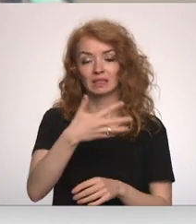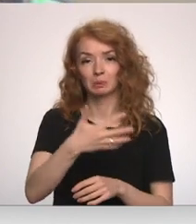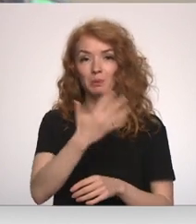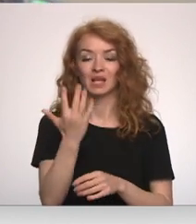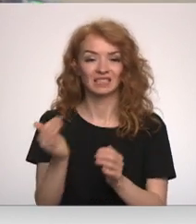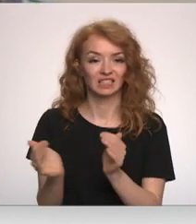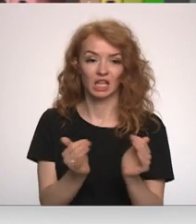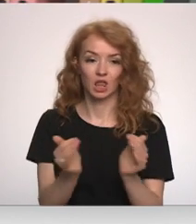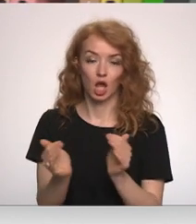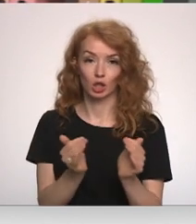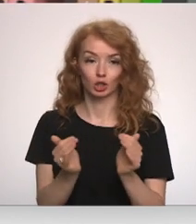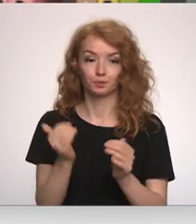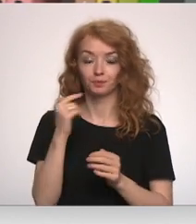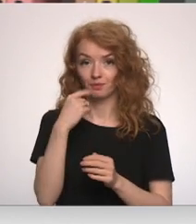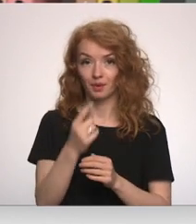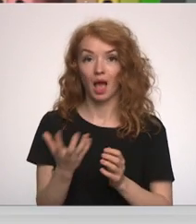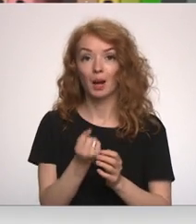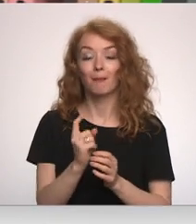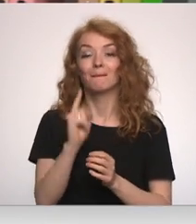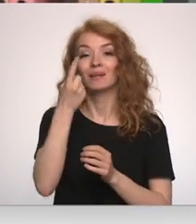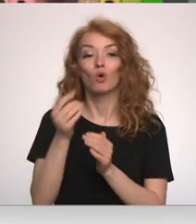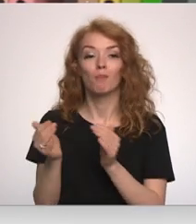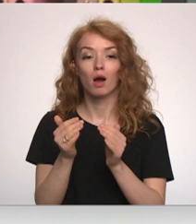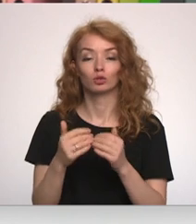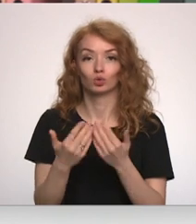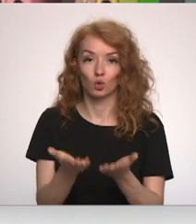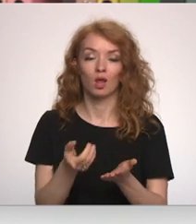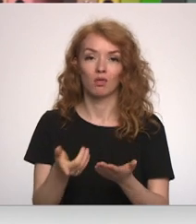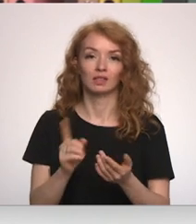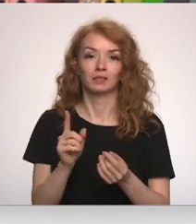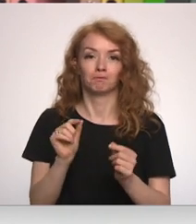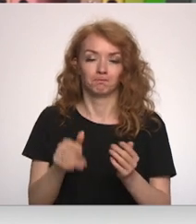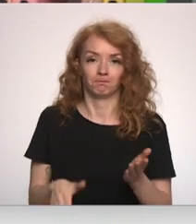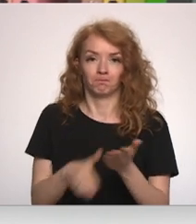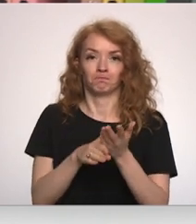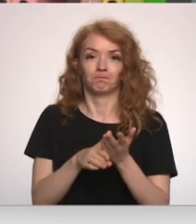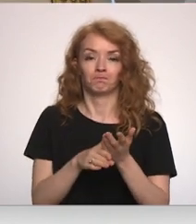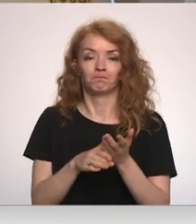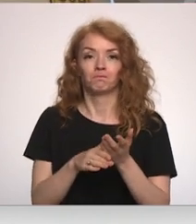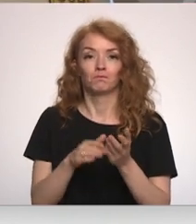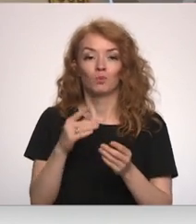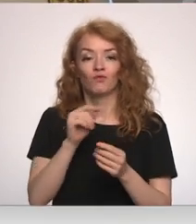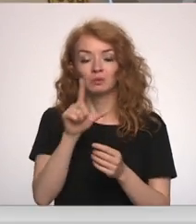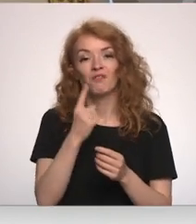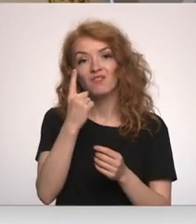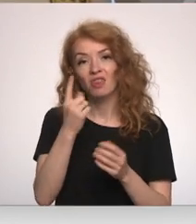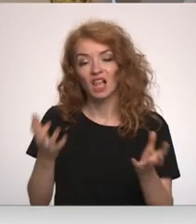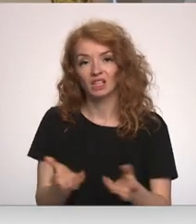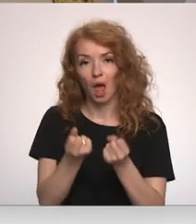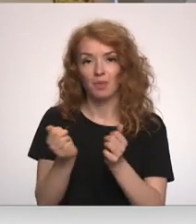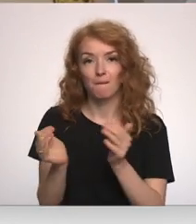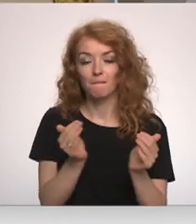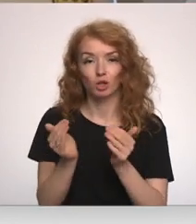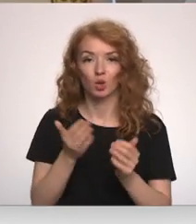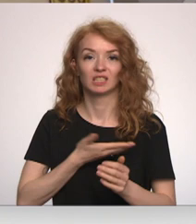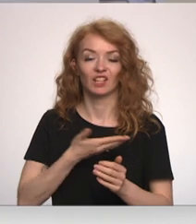55 zīdā. Ja var pirmo ielikto mazuli, projekts sev attaisnoja, jo kaut vai viena izglābta mazuļa dzīvība